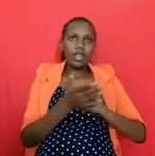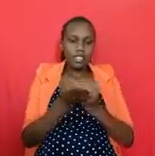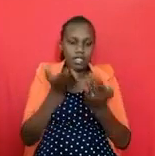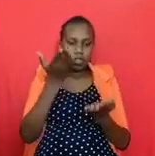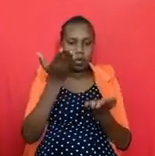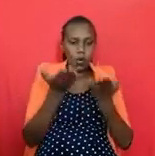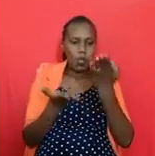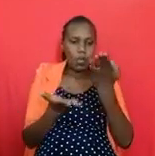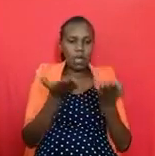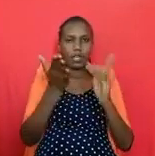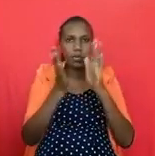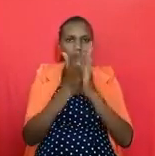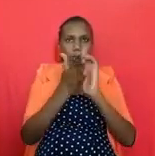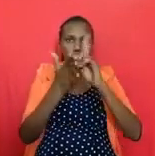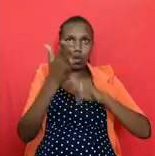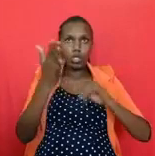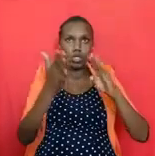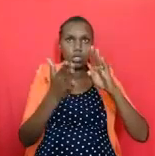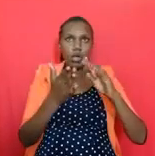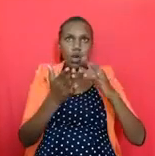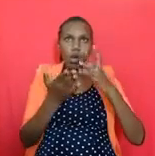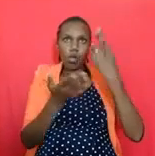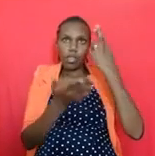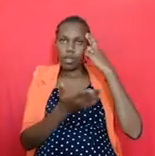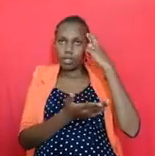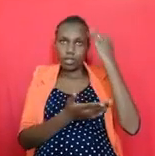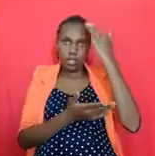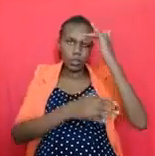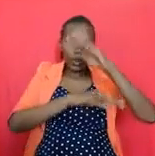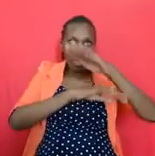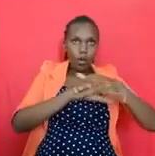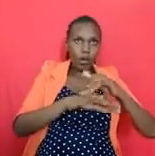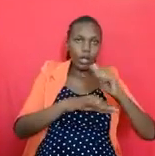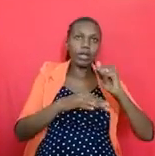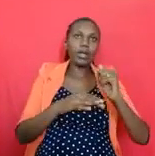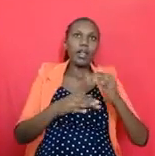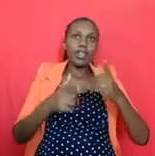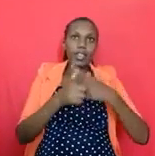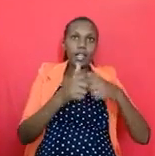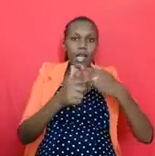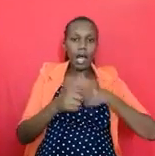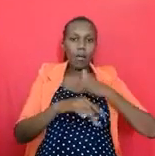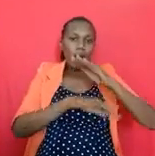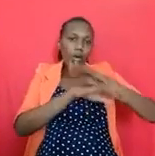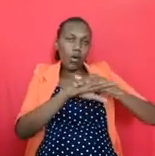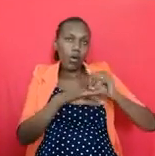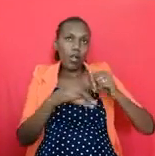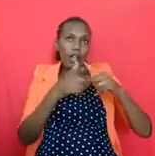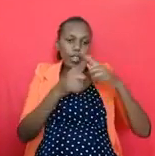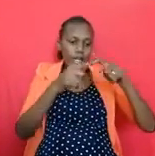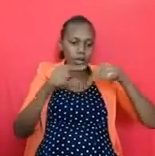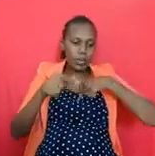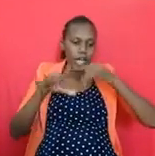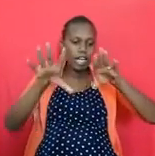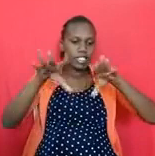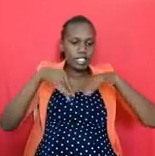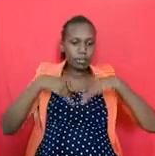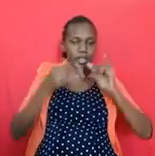iringaine na uria twetirwo na gwitwo kuria twetirwo tugitikira mwita